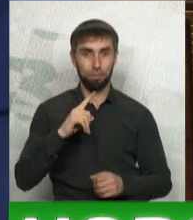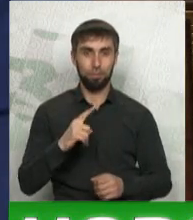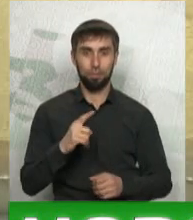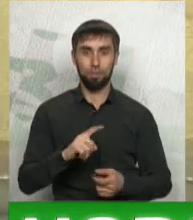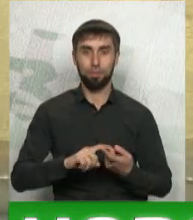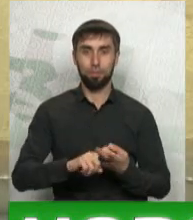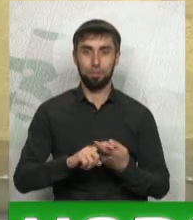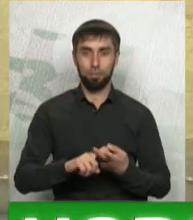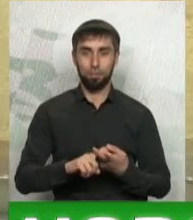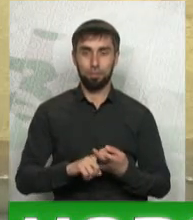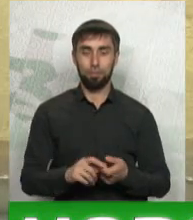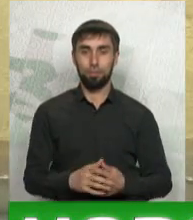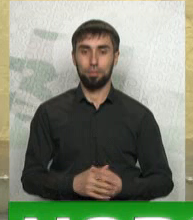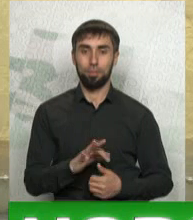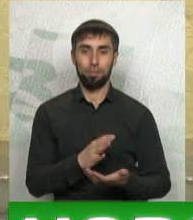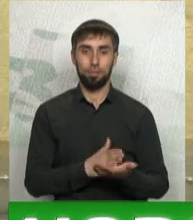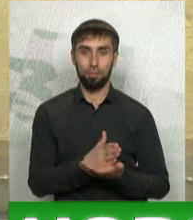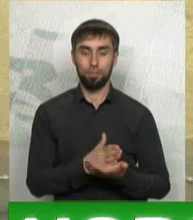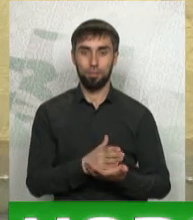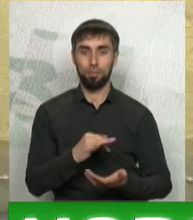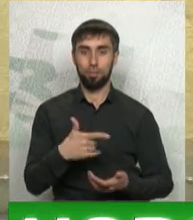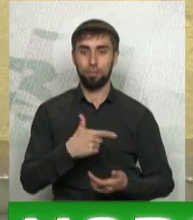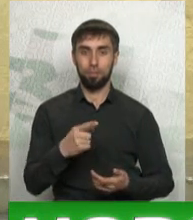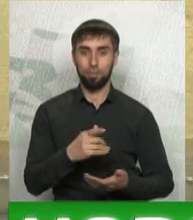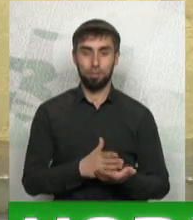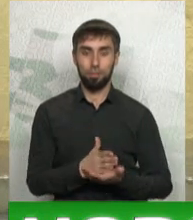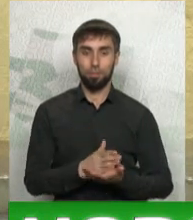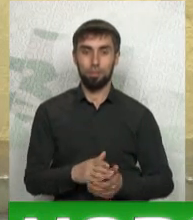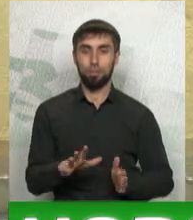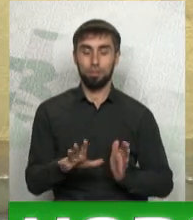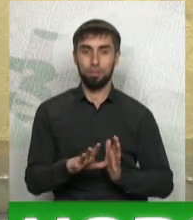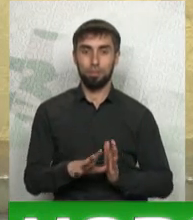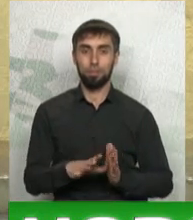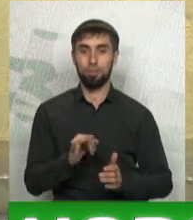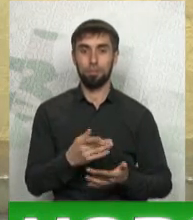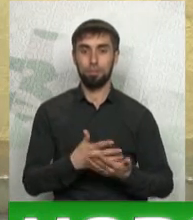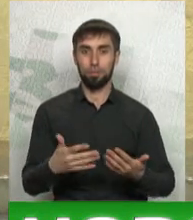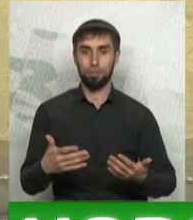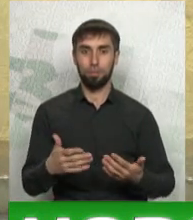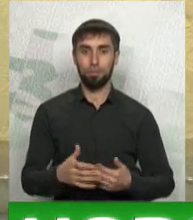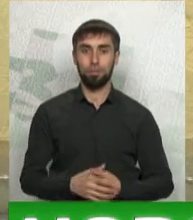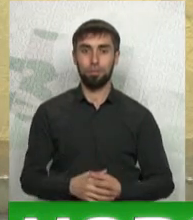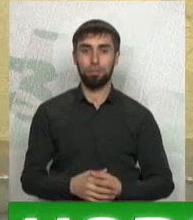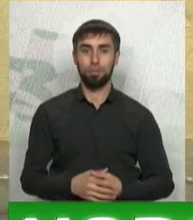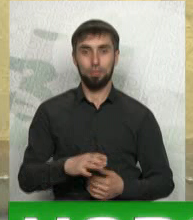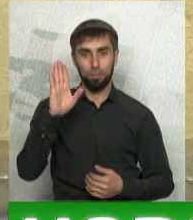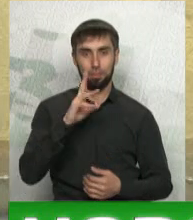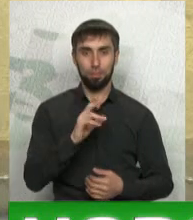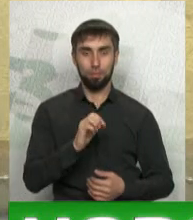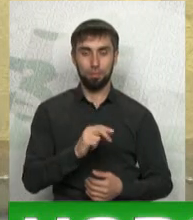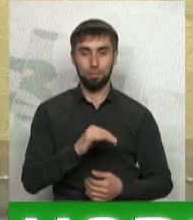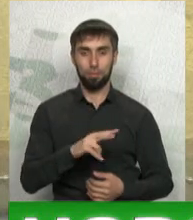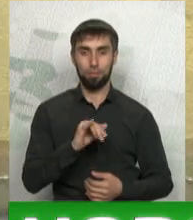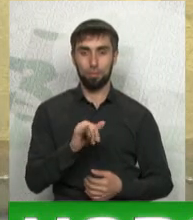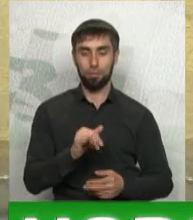взаимодействие со службами газовая служба энергетикой и другими вода каналами то есть мы с